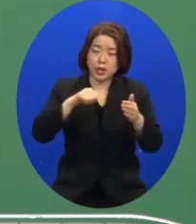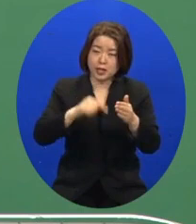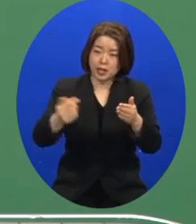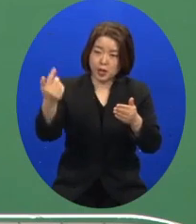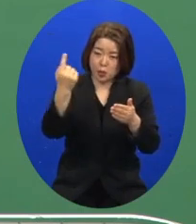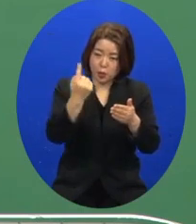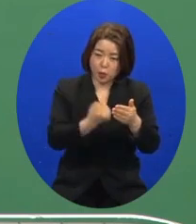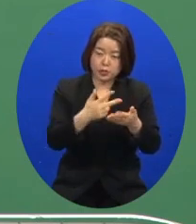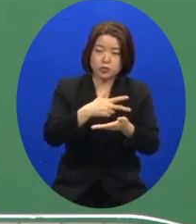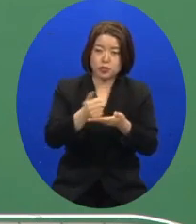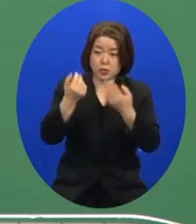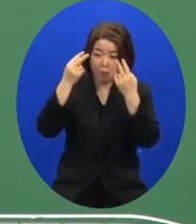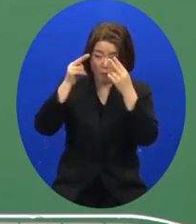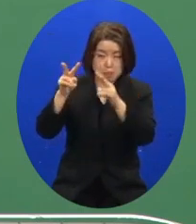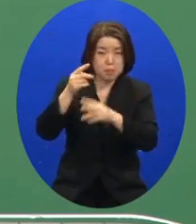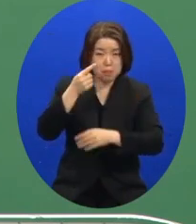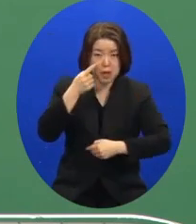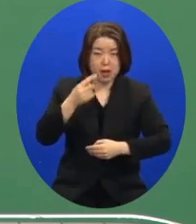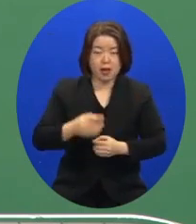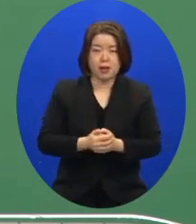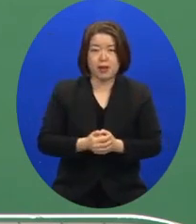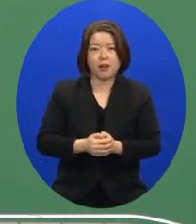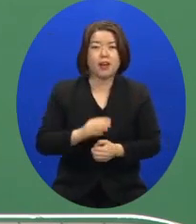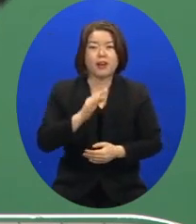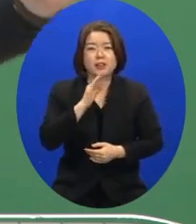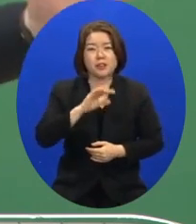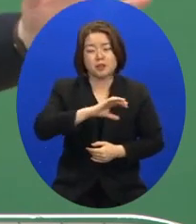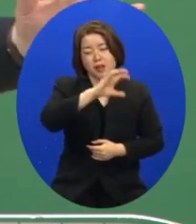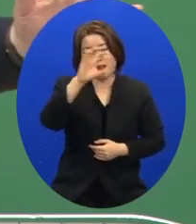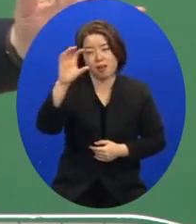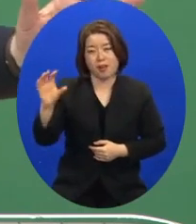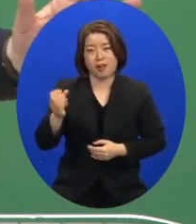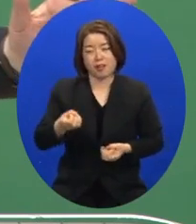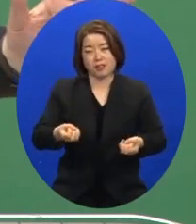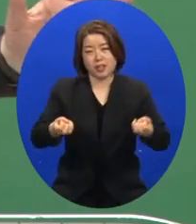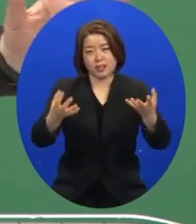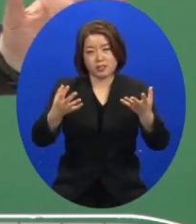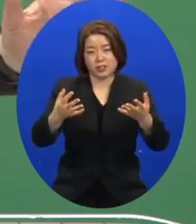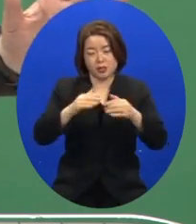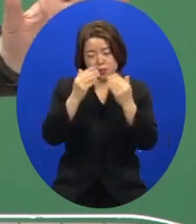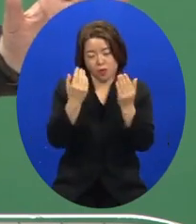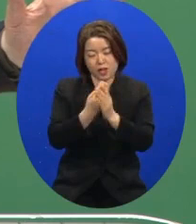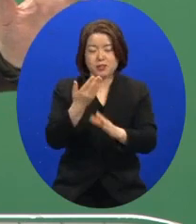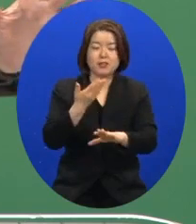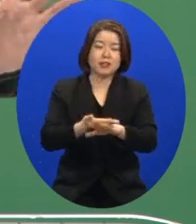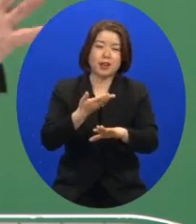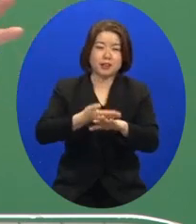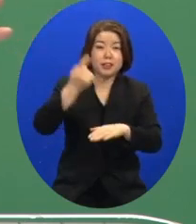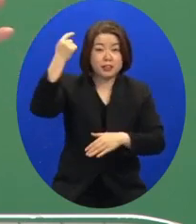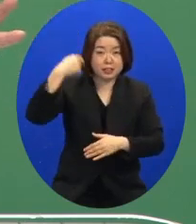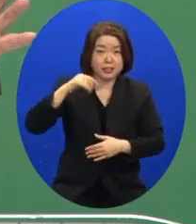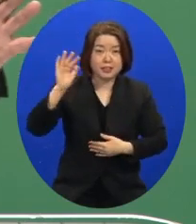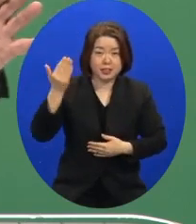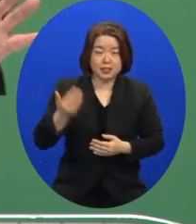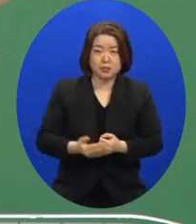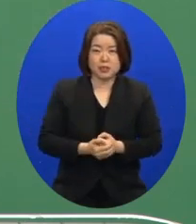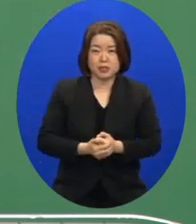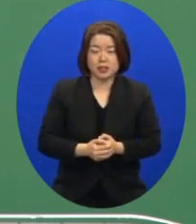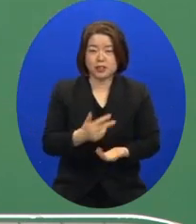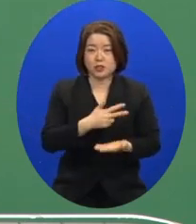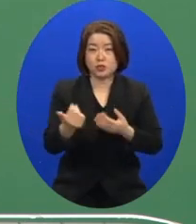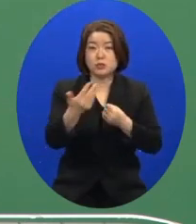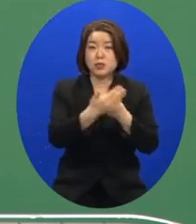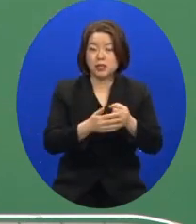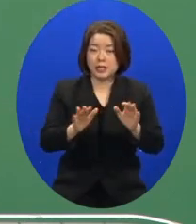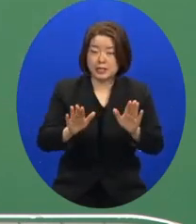주님을 바라보세요. 그러면 성탄절이 완전히 다른 날이 됩니다. 주님의 은혜가